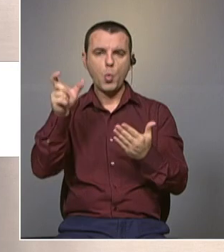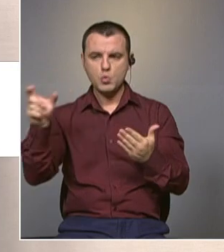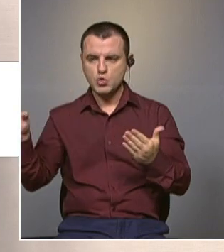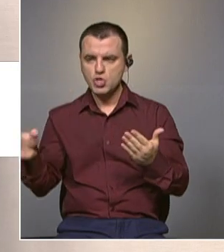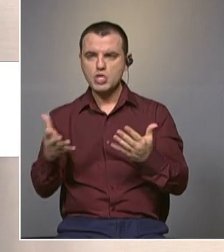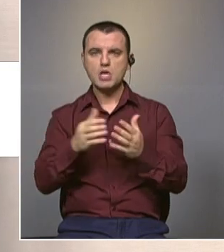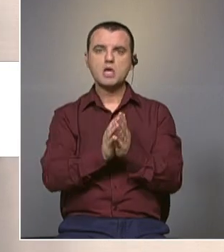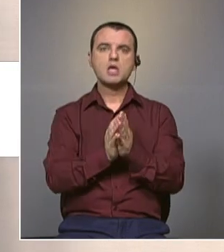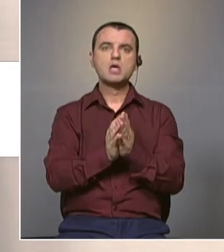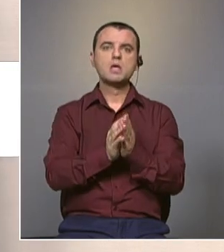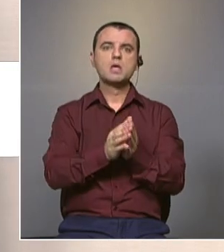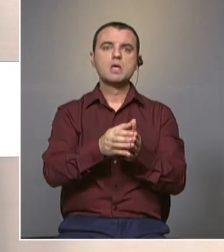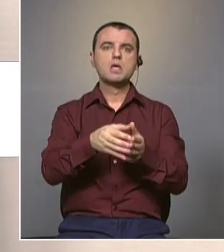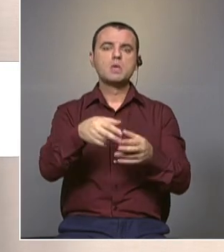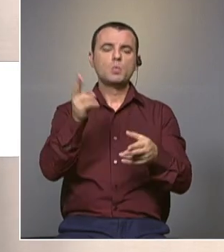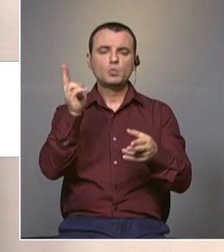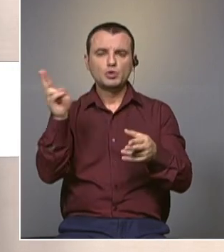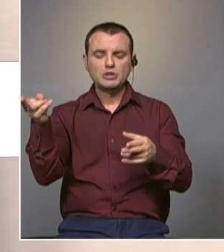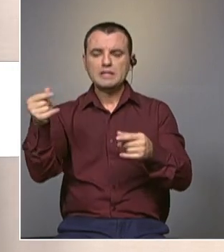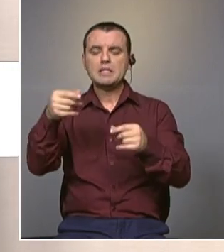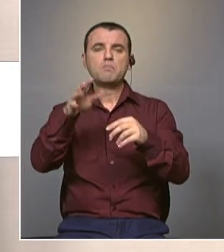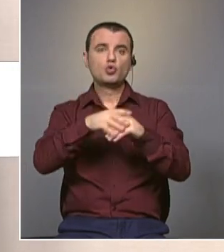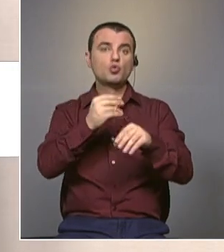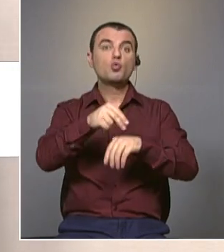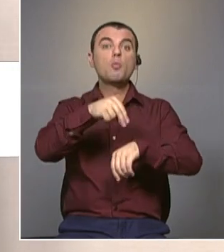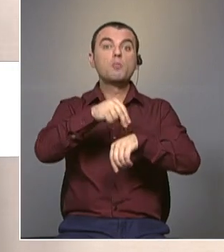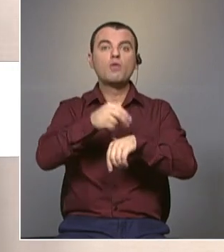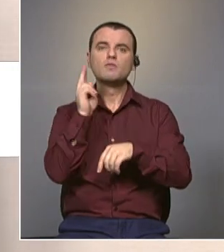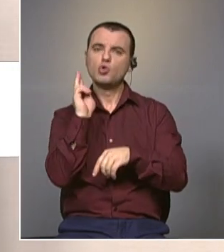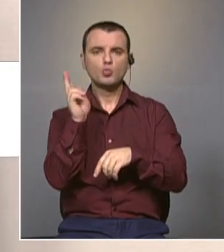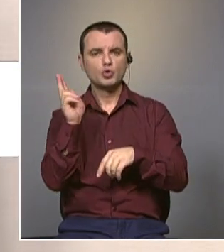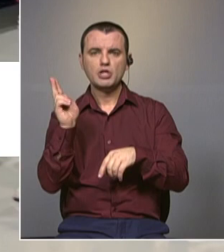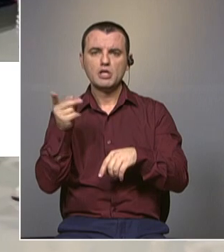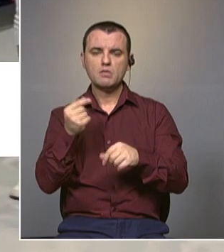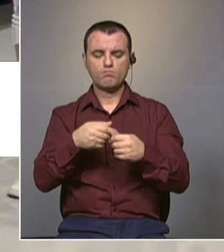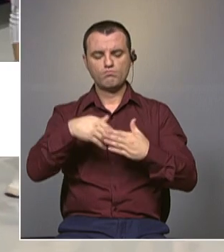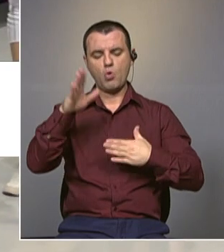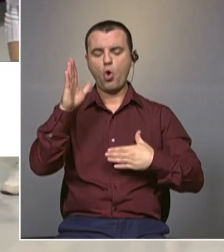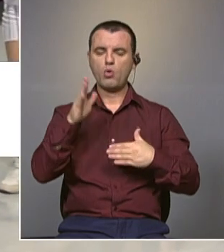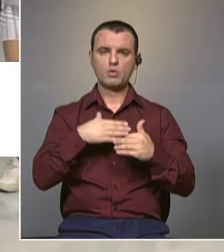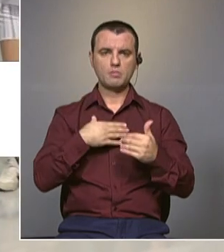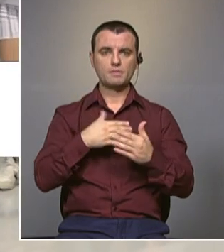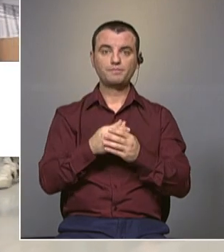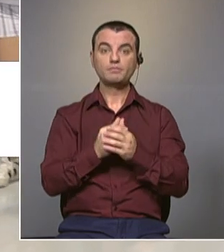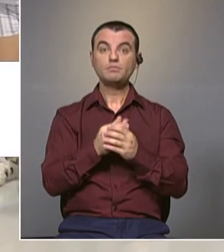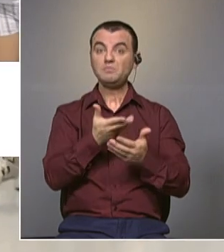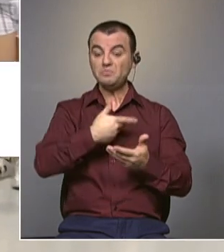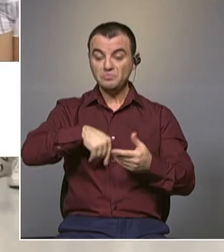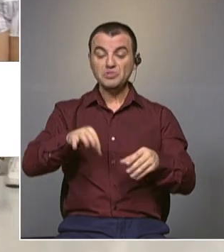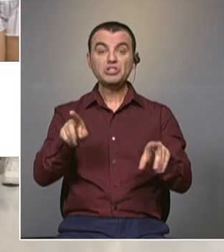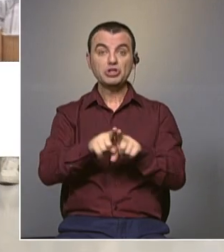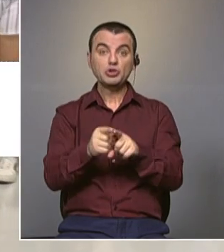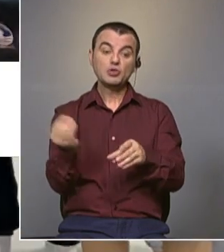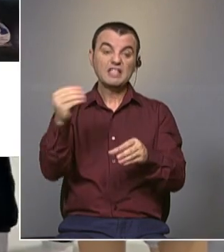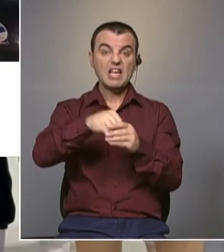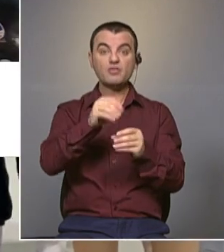от наши партньорски училища, между другото и пловдивски учители доста са били на Space Camp, Ние също се качваме на тези симулатори и участваме активно